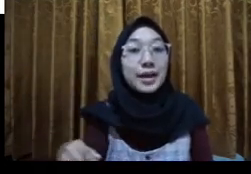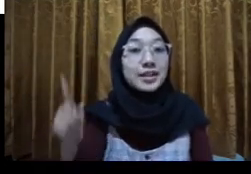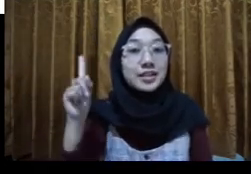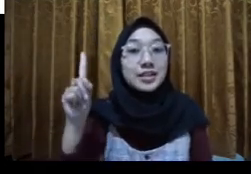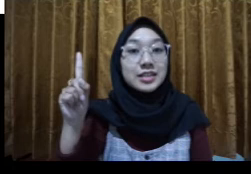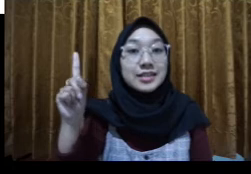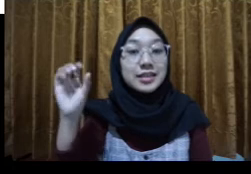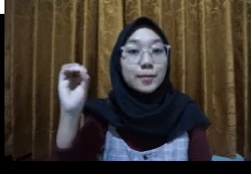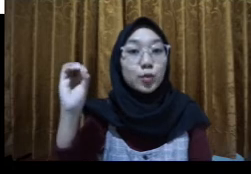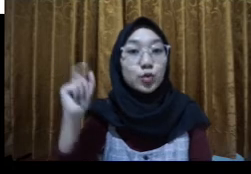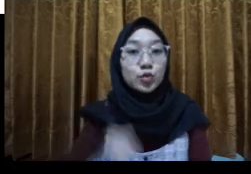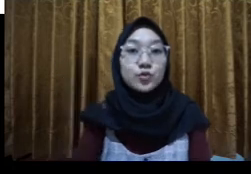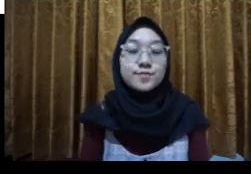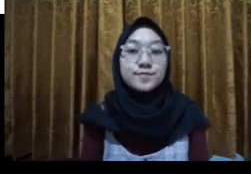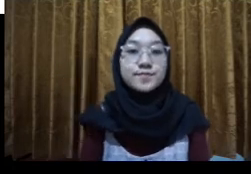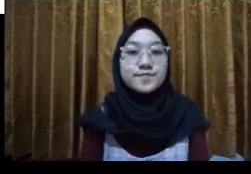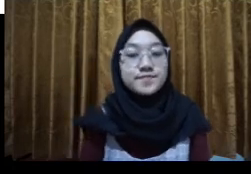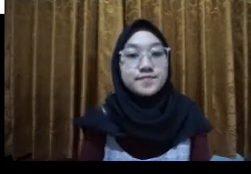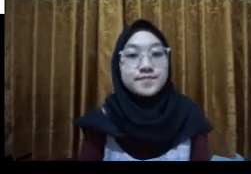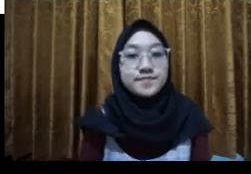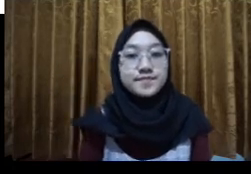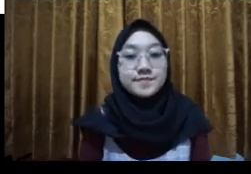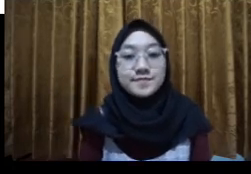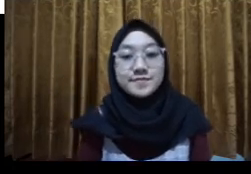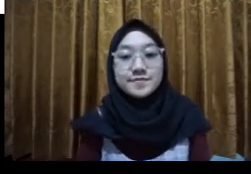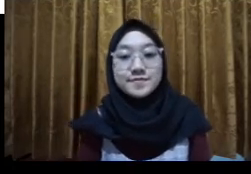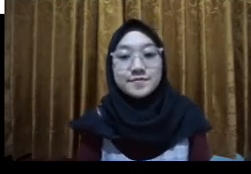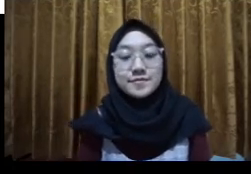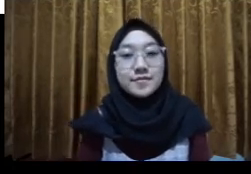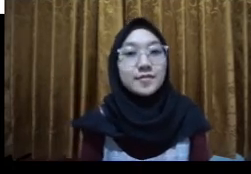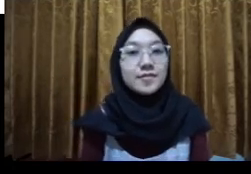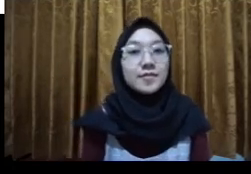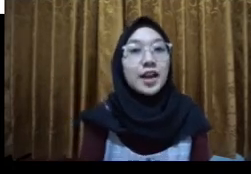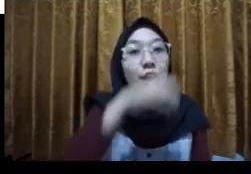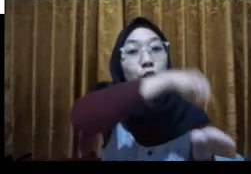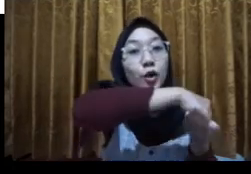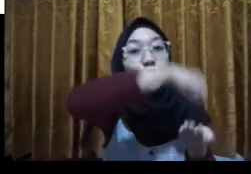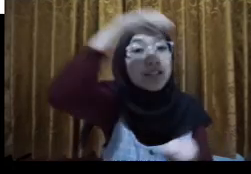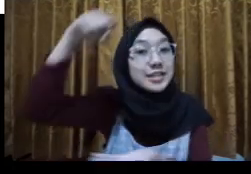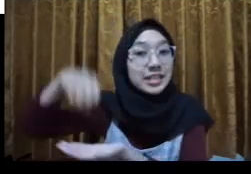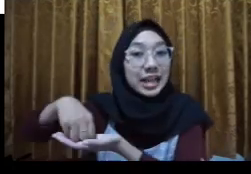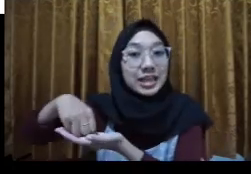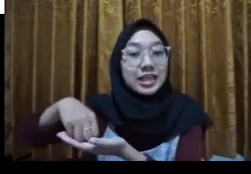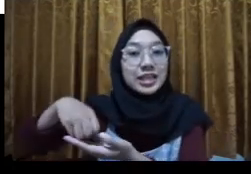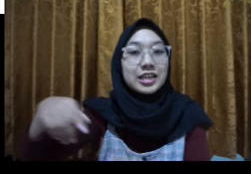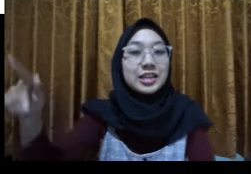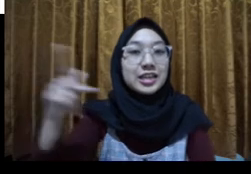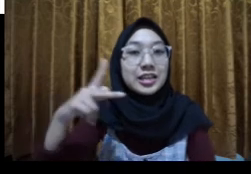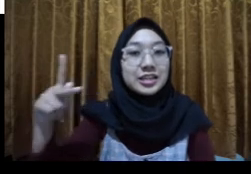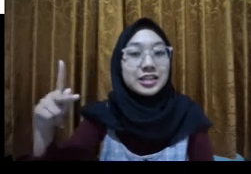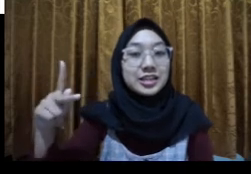lama membacanya dari awal. Dari seorang ayah dan mencari figur ayah yang hilang dari masa kecilnya. Nah, yang ini dia. mengkhawatirkan adalah